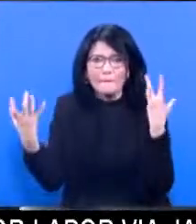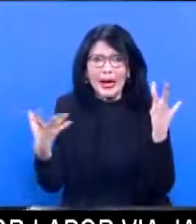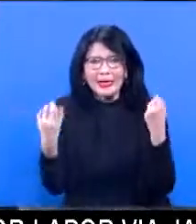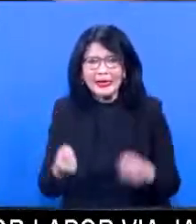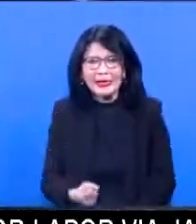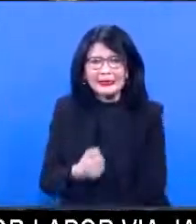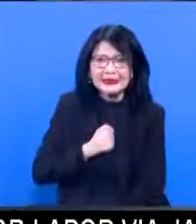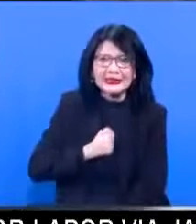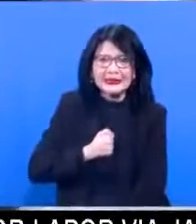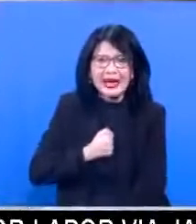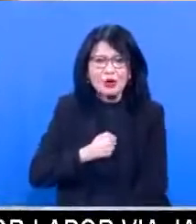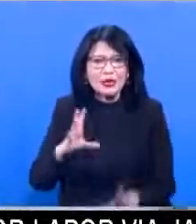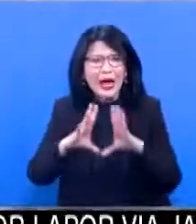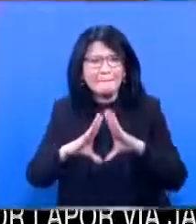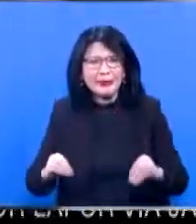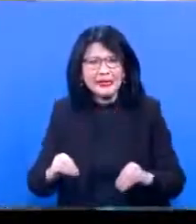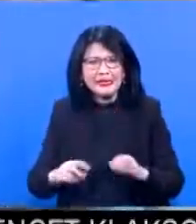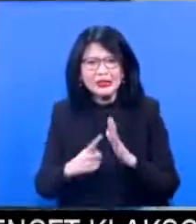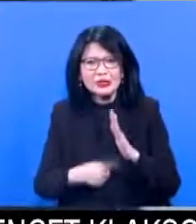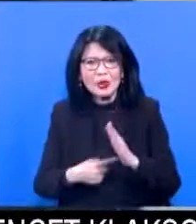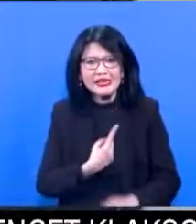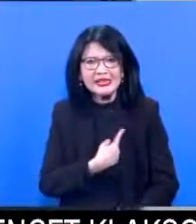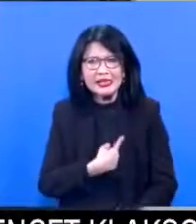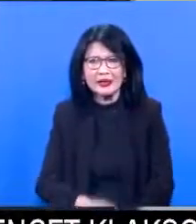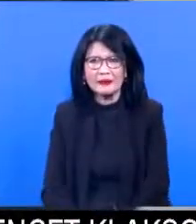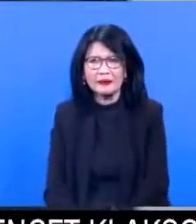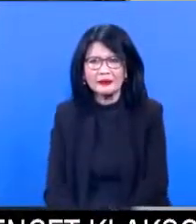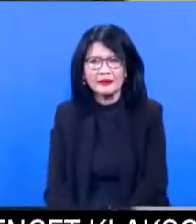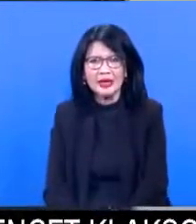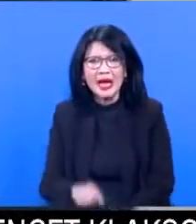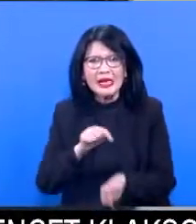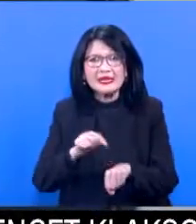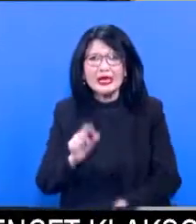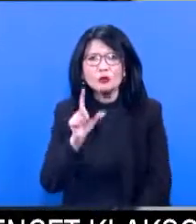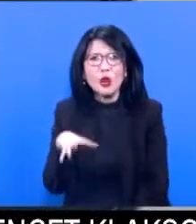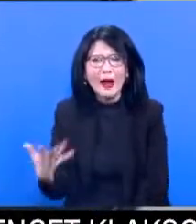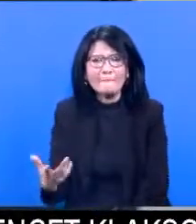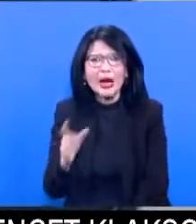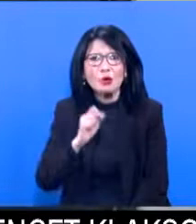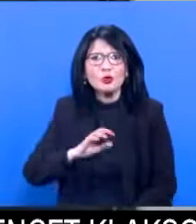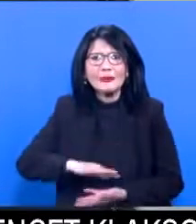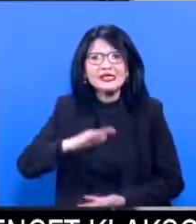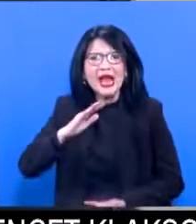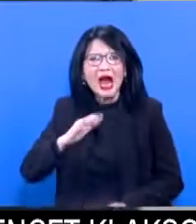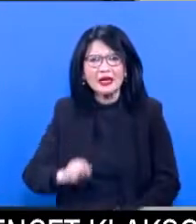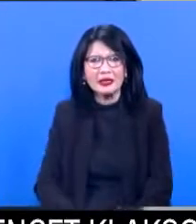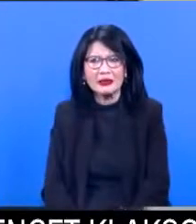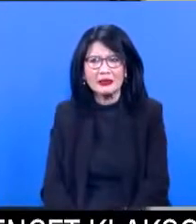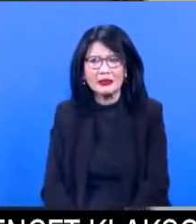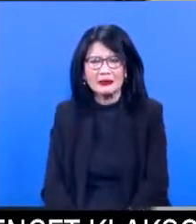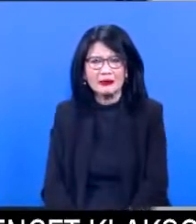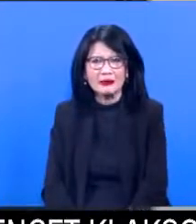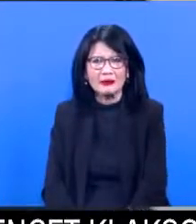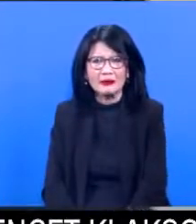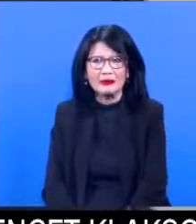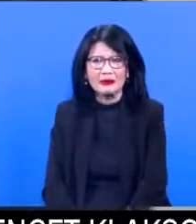kehabisan tabung oksigen saat isolasi mandiri. Terus sekarang buat apa Pak? Ya buat persediaan diisi lagi. Daripada nganggur mungkin